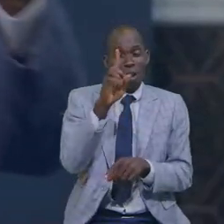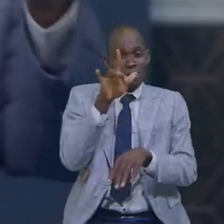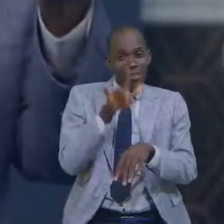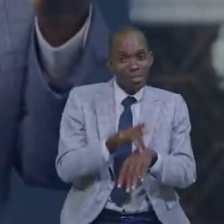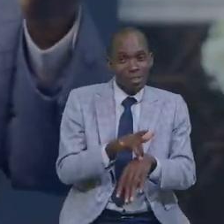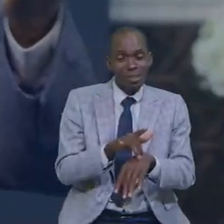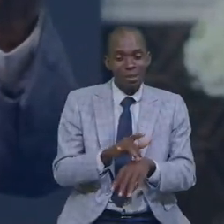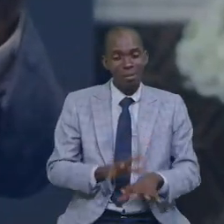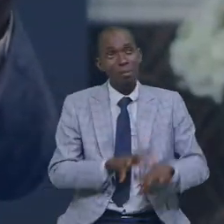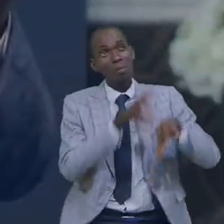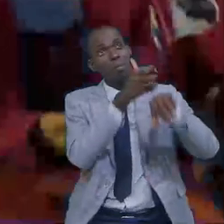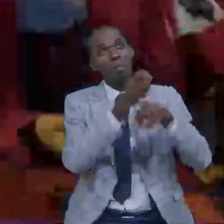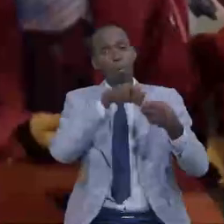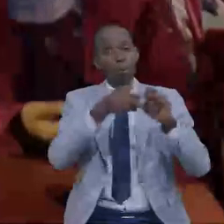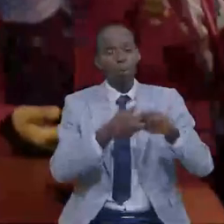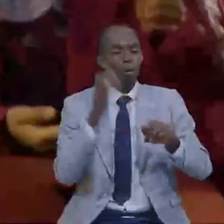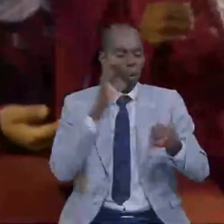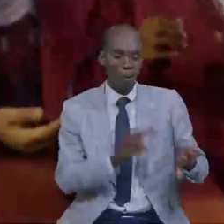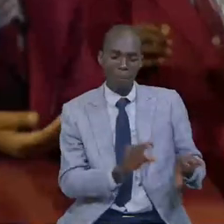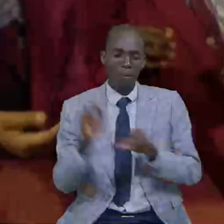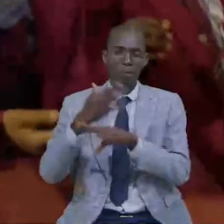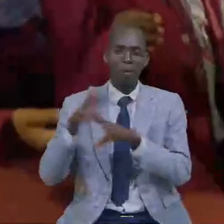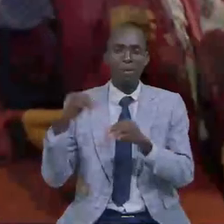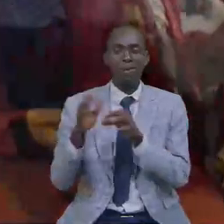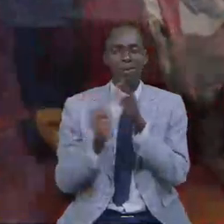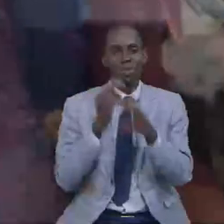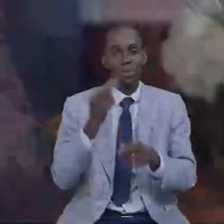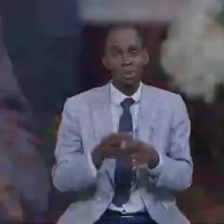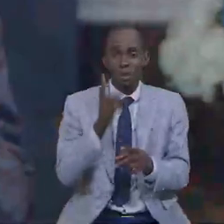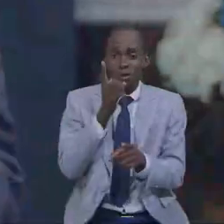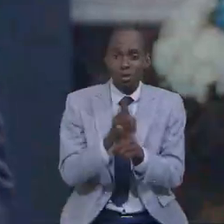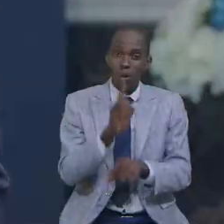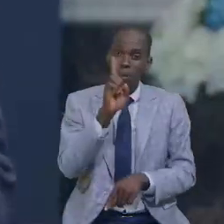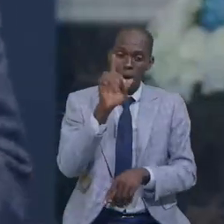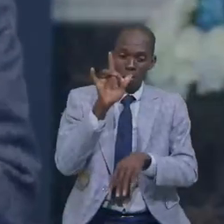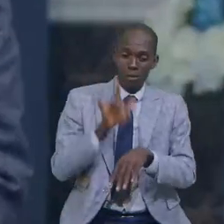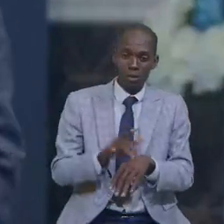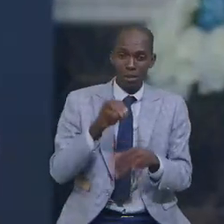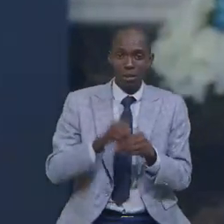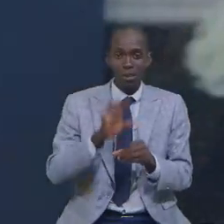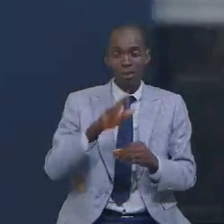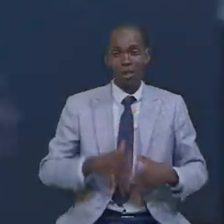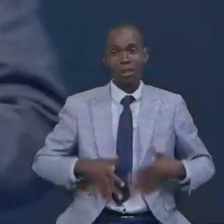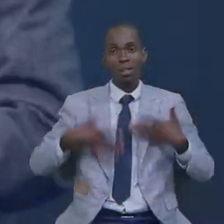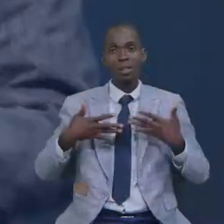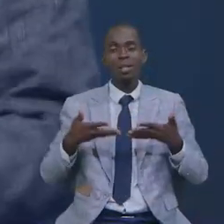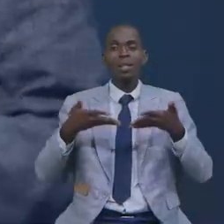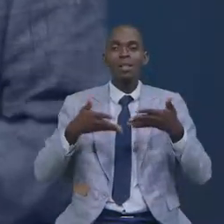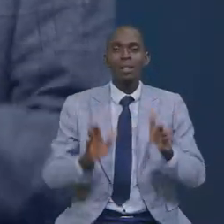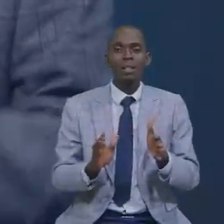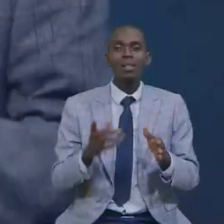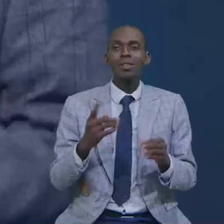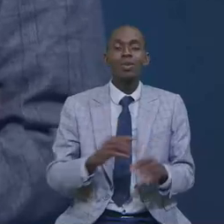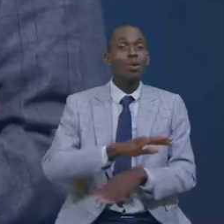une seule touche et les montagnes seront déplacées juste une seule touche dans ta vie